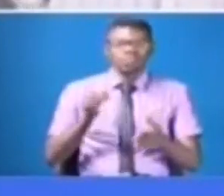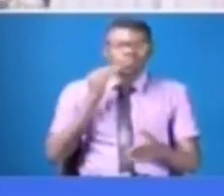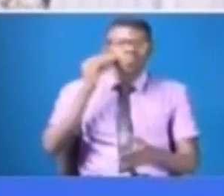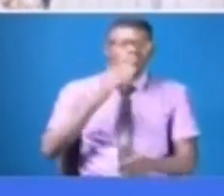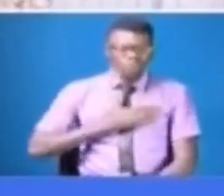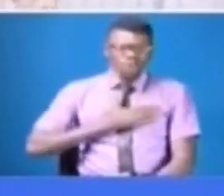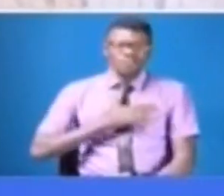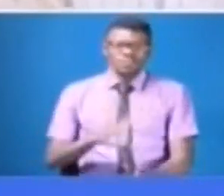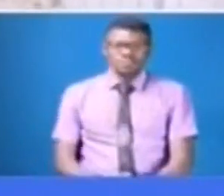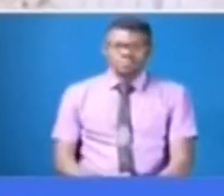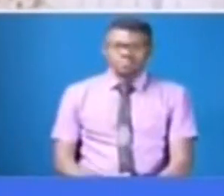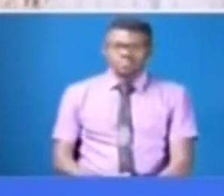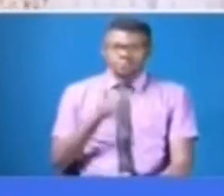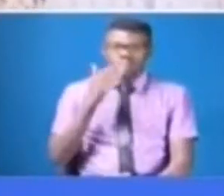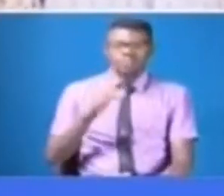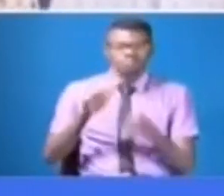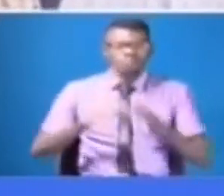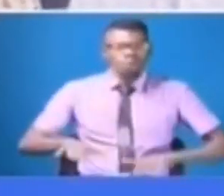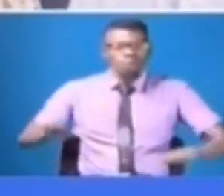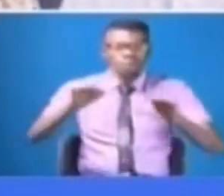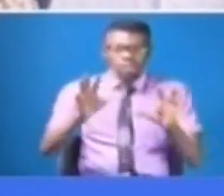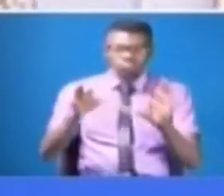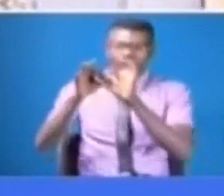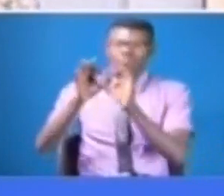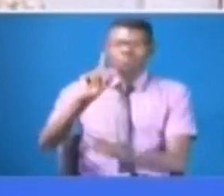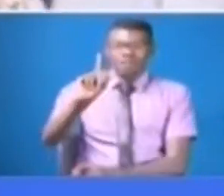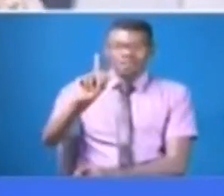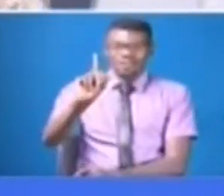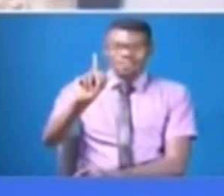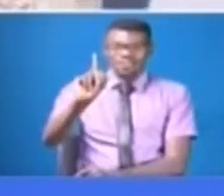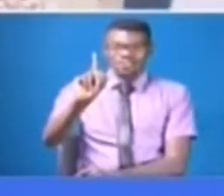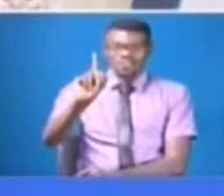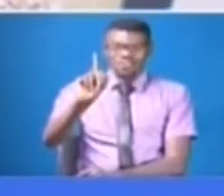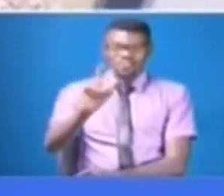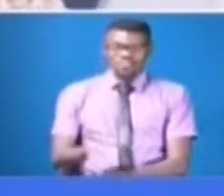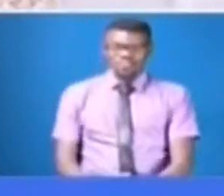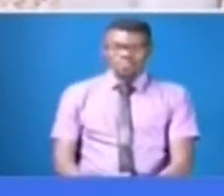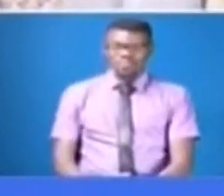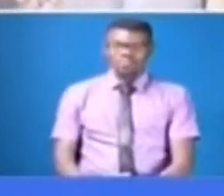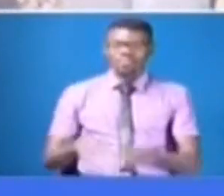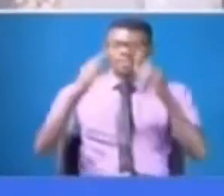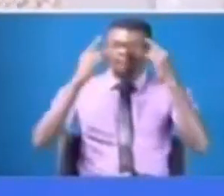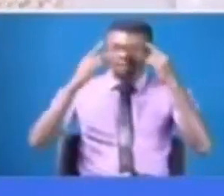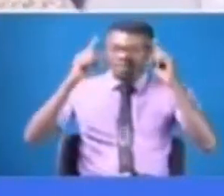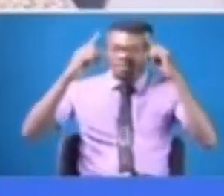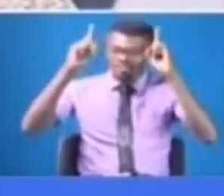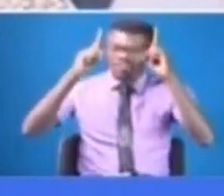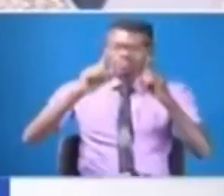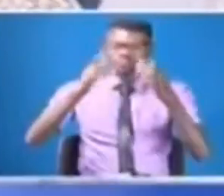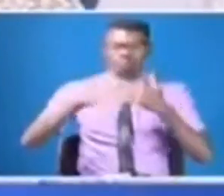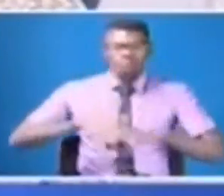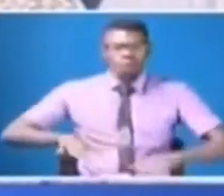Nyumbani. Tukue sisi zote kitu kimoja. Tufaulu sisi